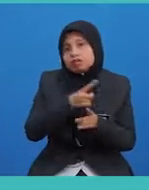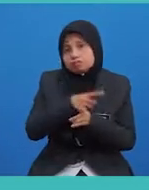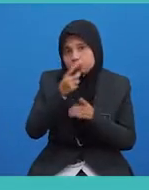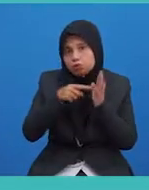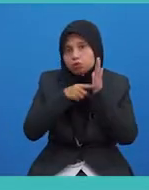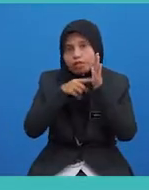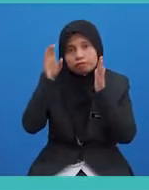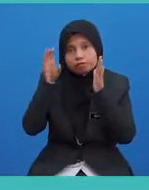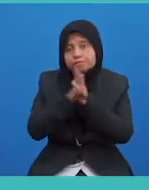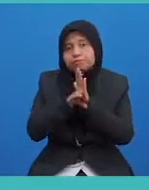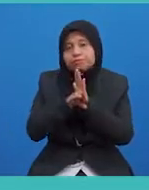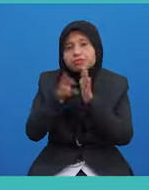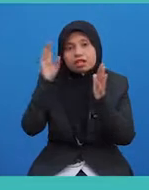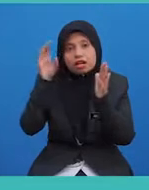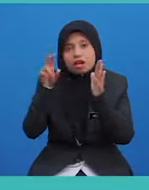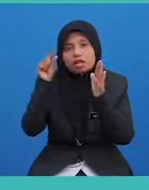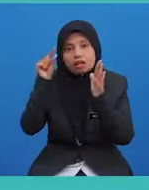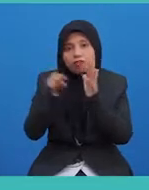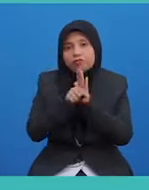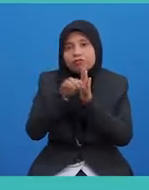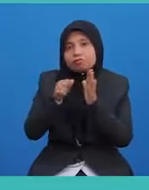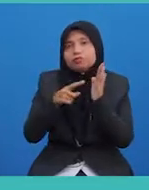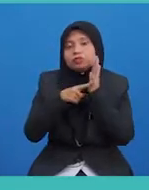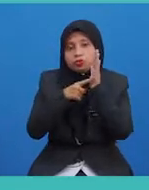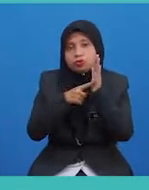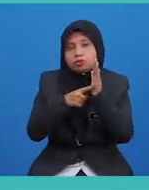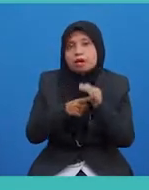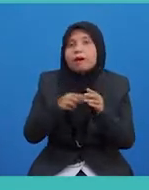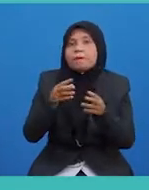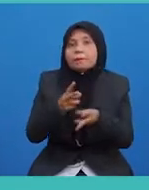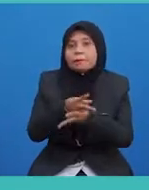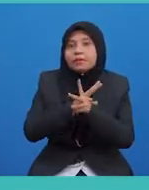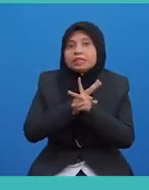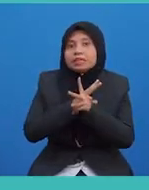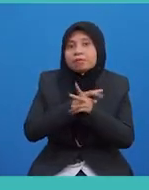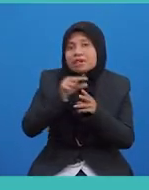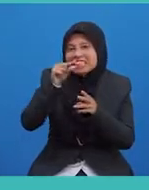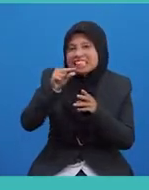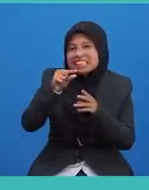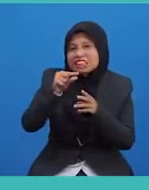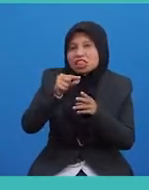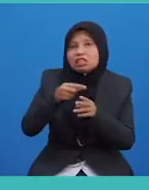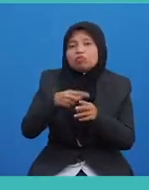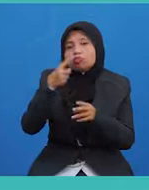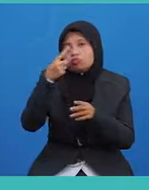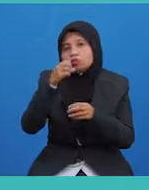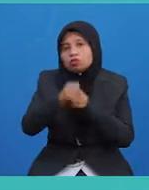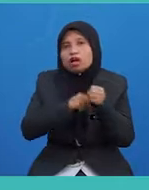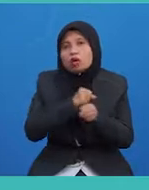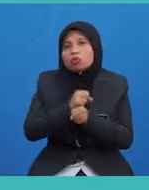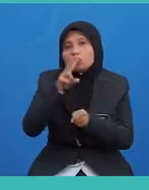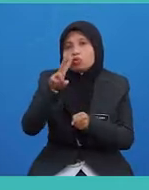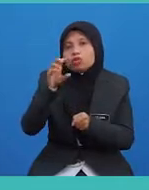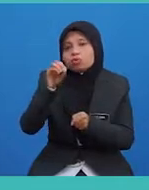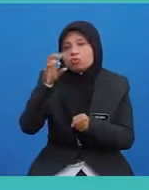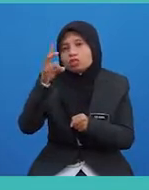Graf ini menunjukkan kadar faedah minimum pinjaman di negara-negara ASEAN terpilih bagi tahun